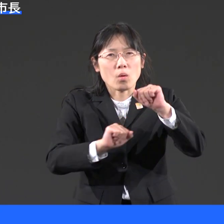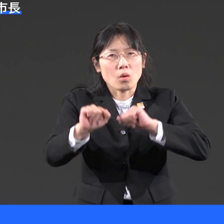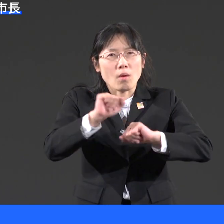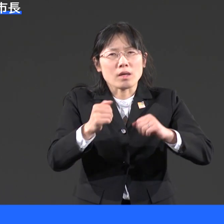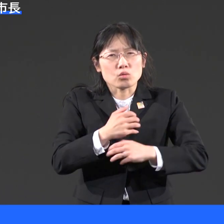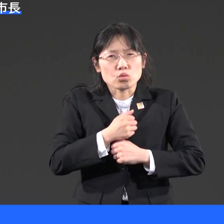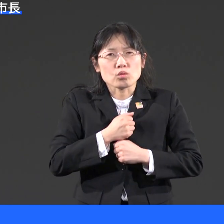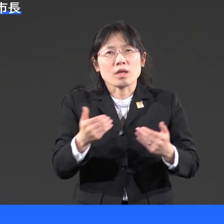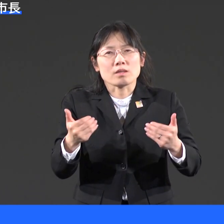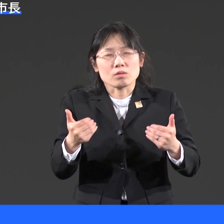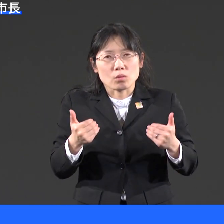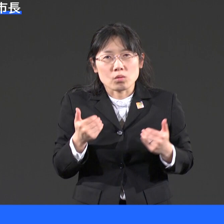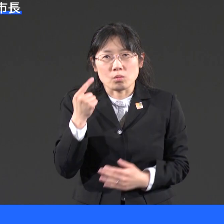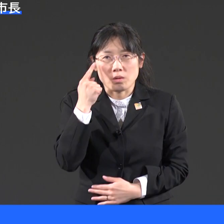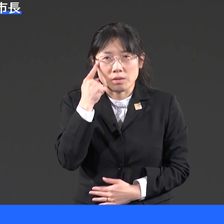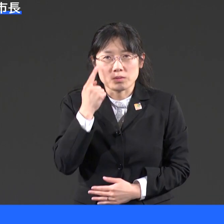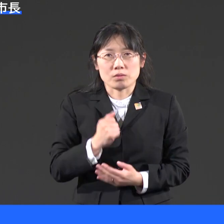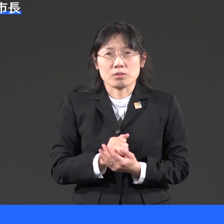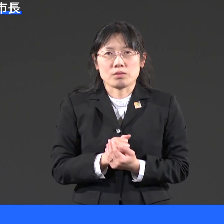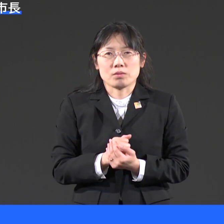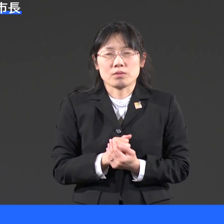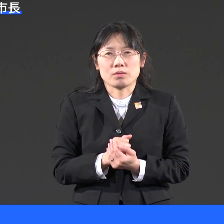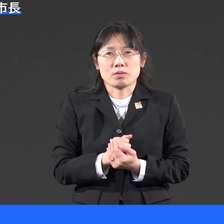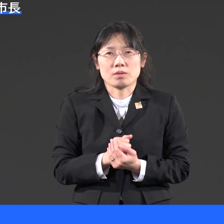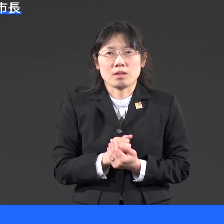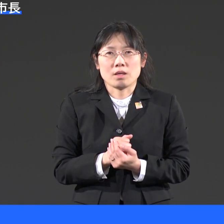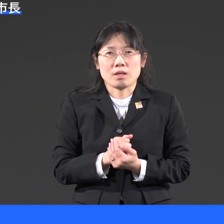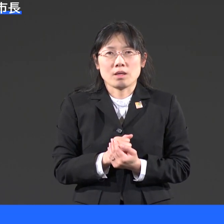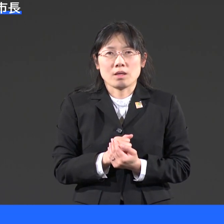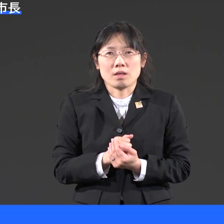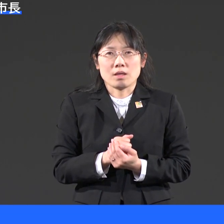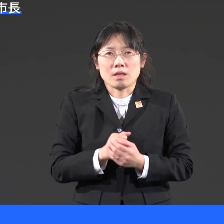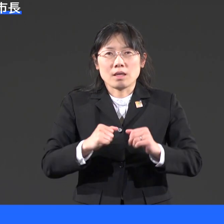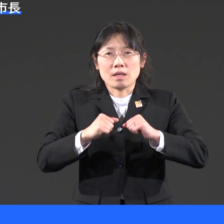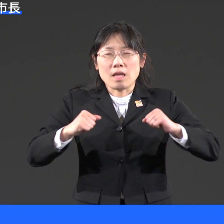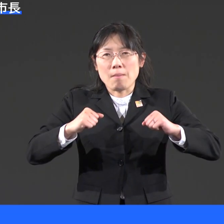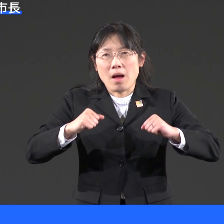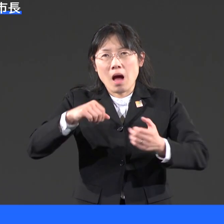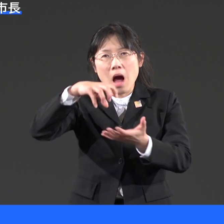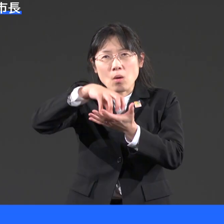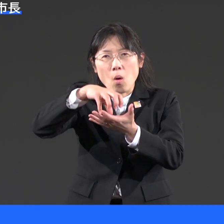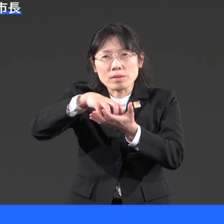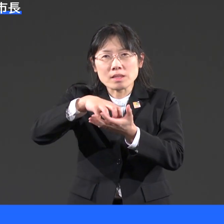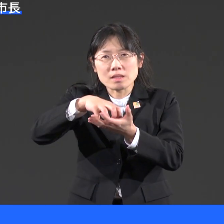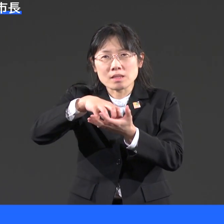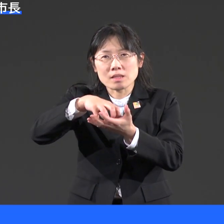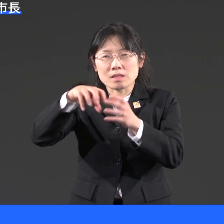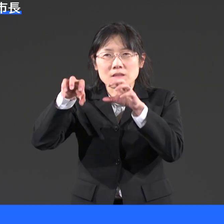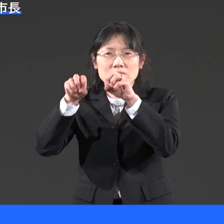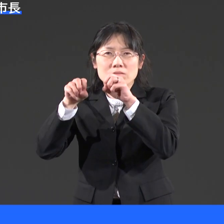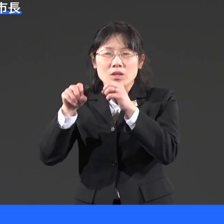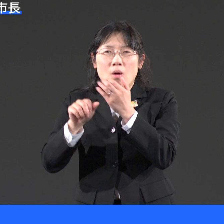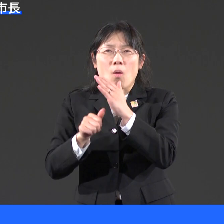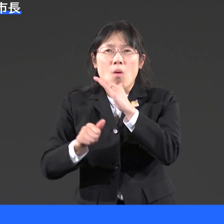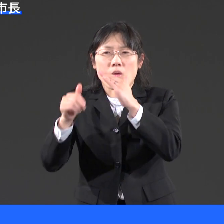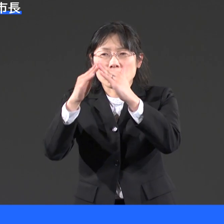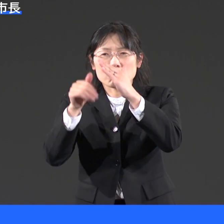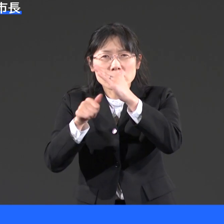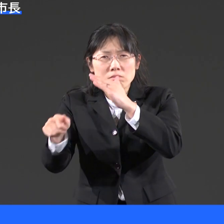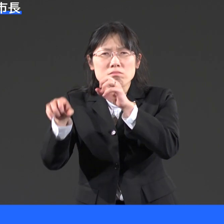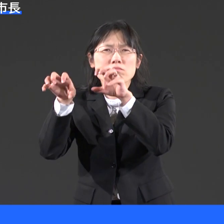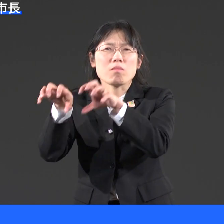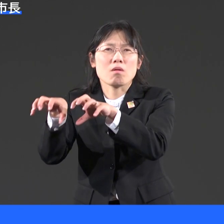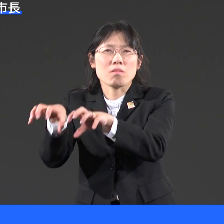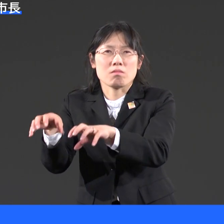なければいけないというふうに思いますし、生ごみなどをですね、外に放置をしない、ごみ出